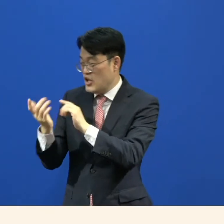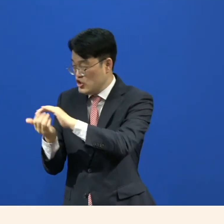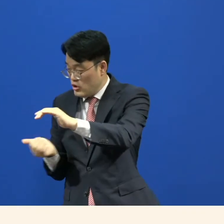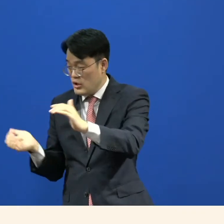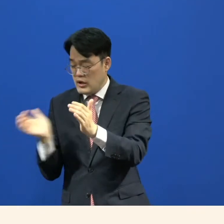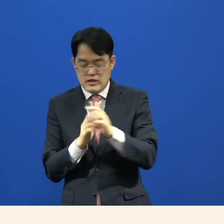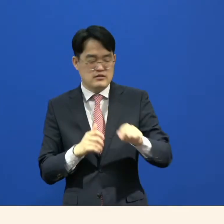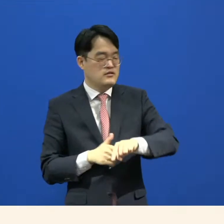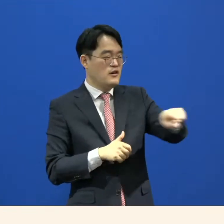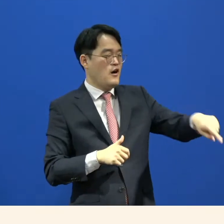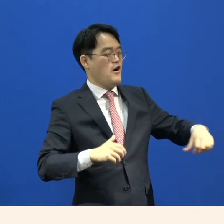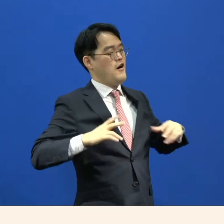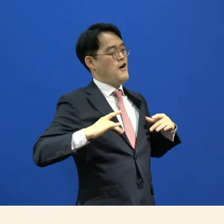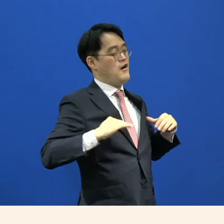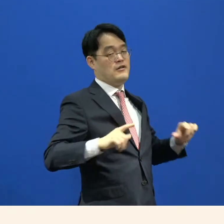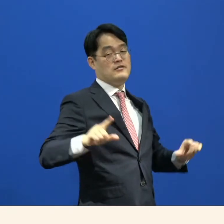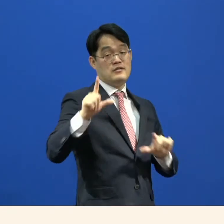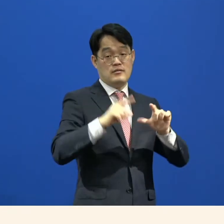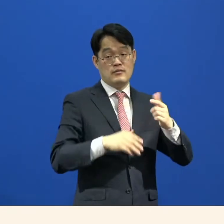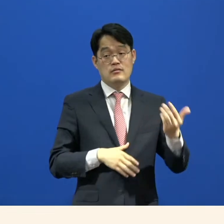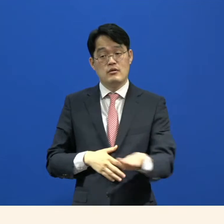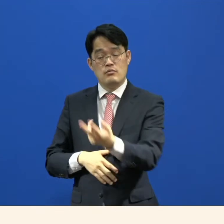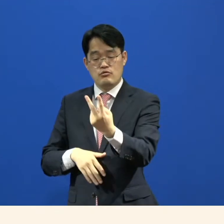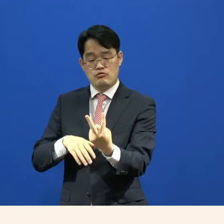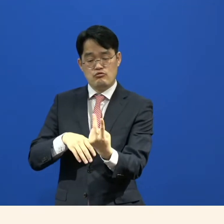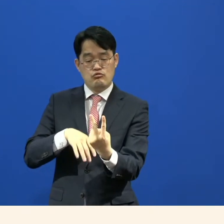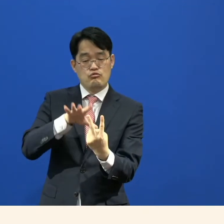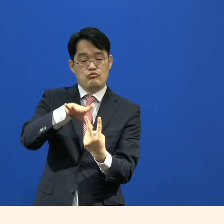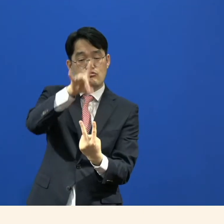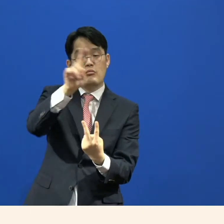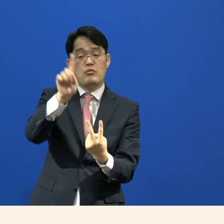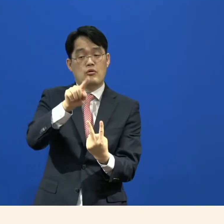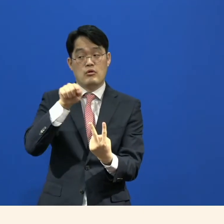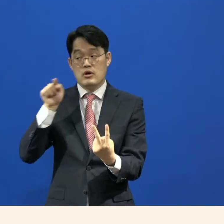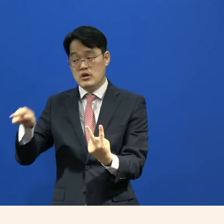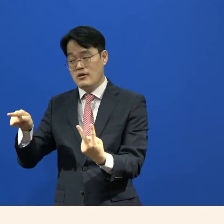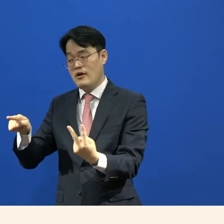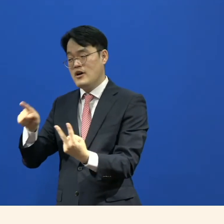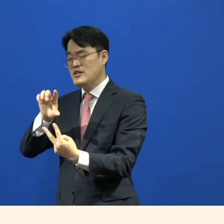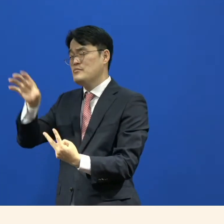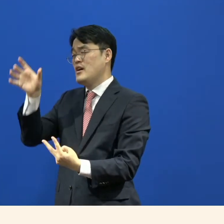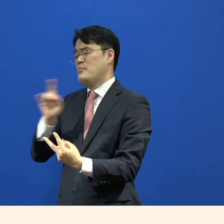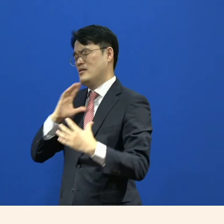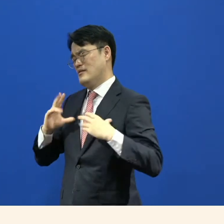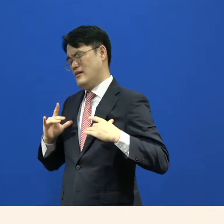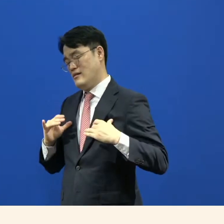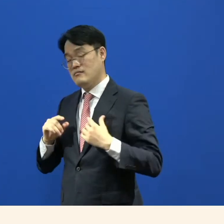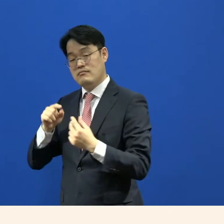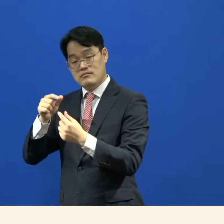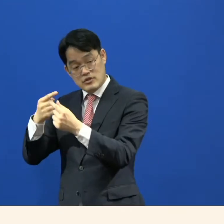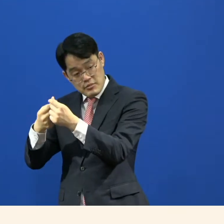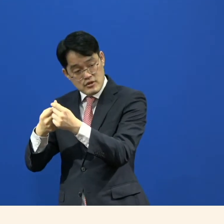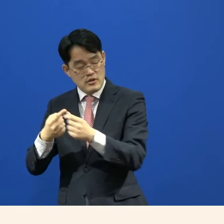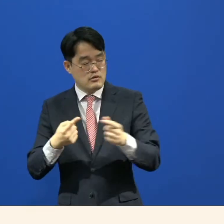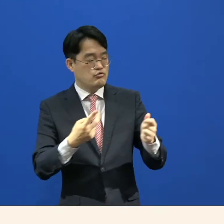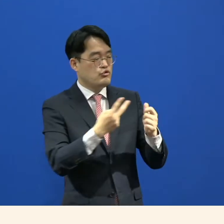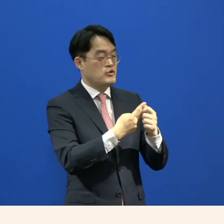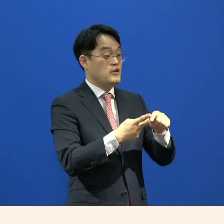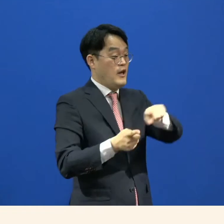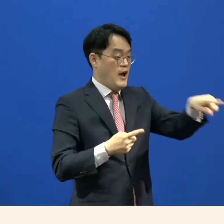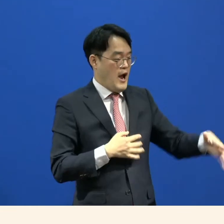여러분 우리는 선택해야 합니다. 예수님의 십자가만을 자랑할 것인가, 아니면 나의 어떤 것을 자랑하고 살 것인가.